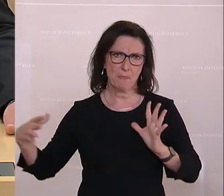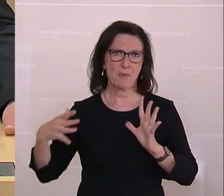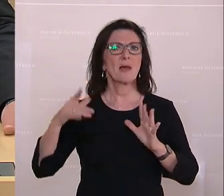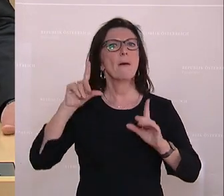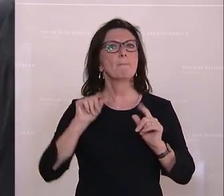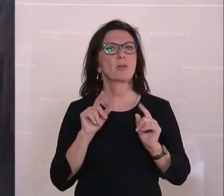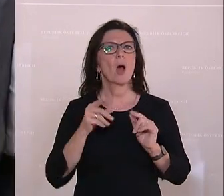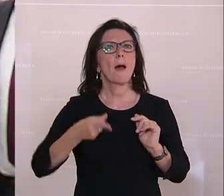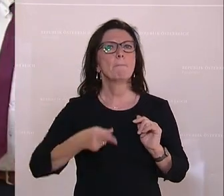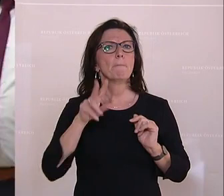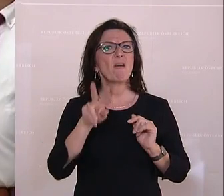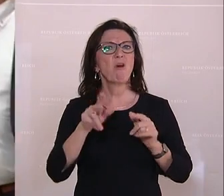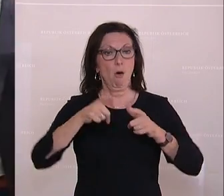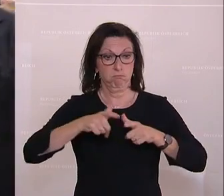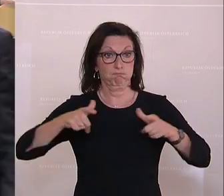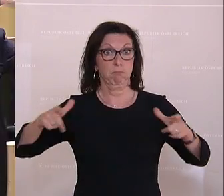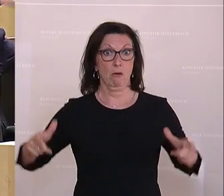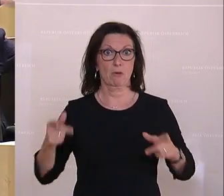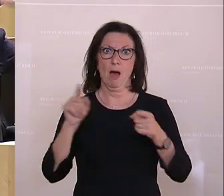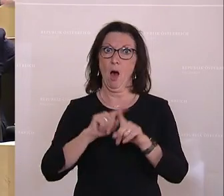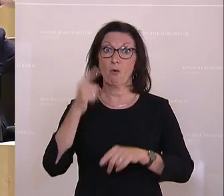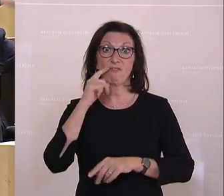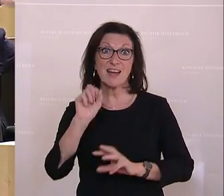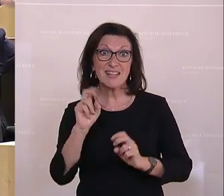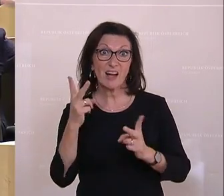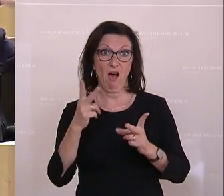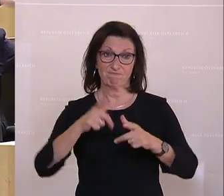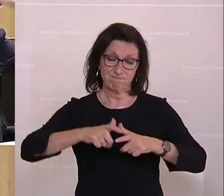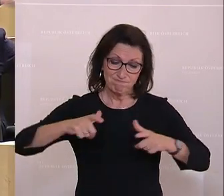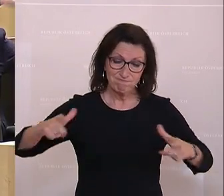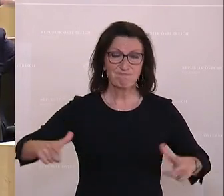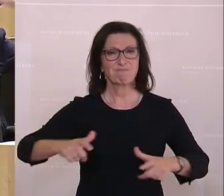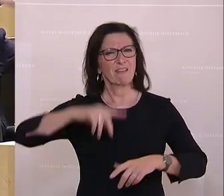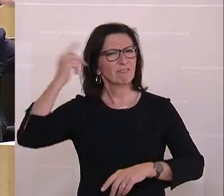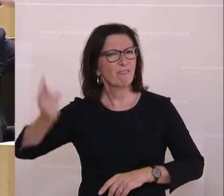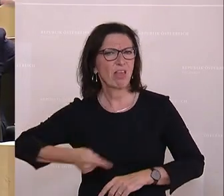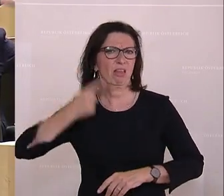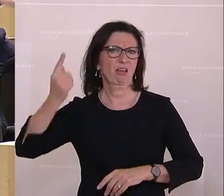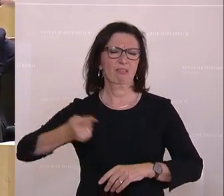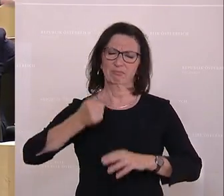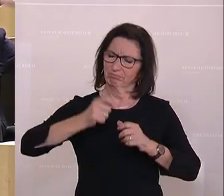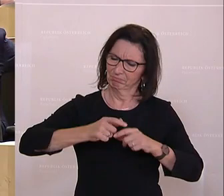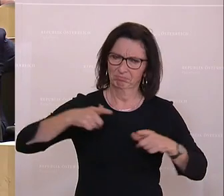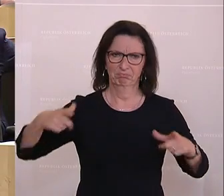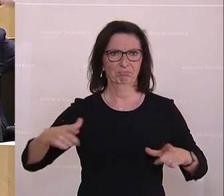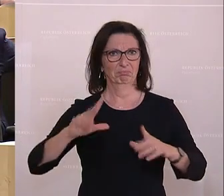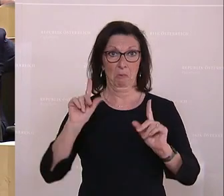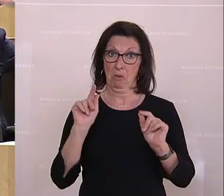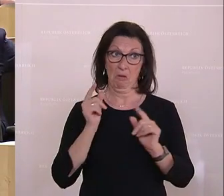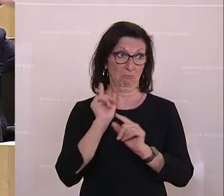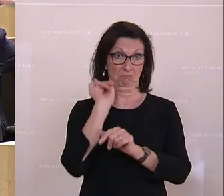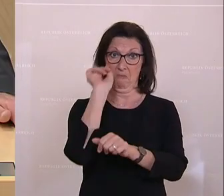aber dort die Wasserkraft ausbauen. Wir müssen die Windkraft ausbauen. Also ein klarer Auftrag an uns alle,